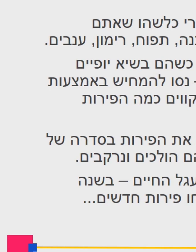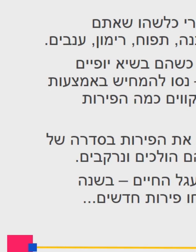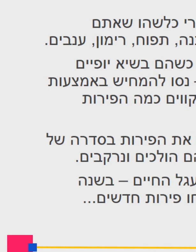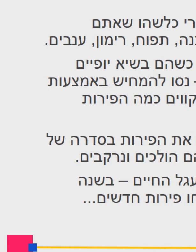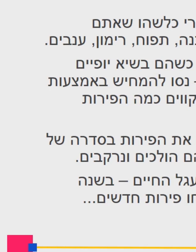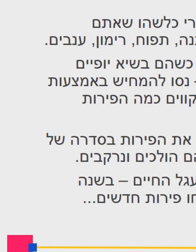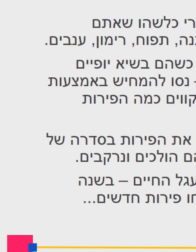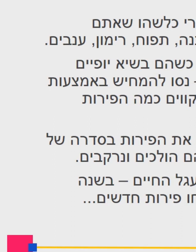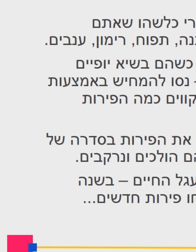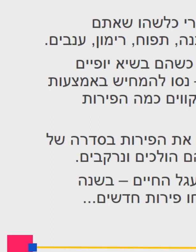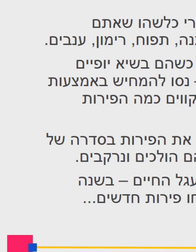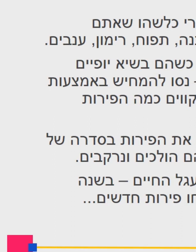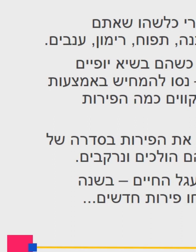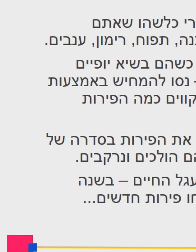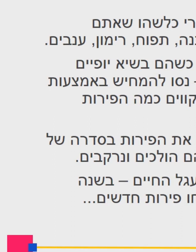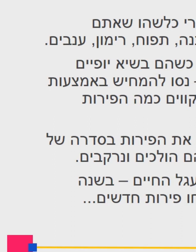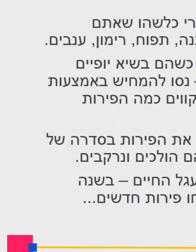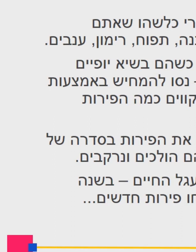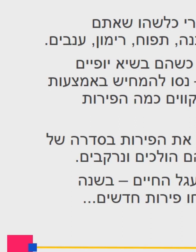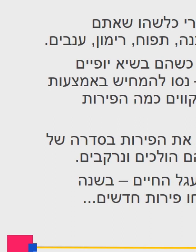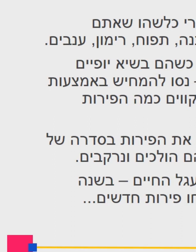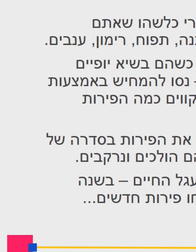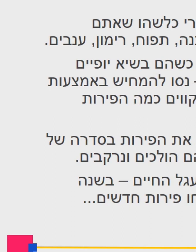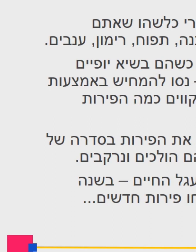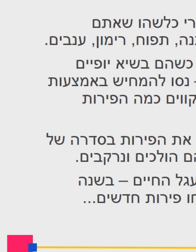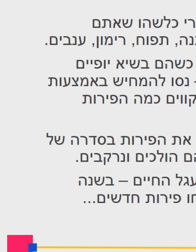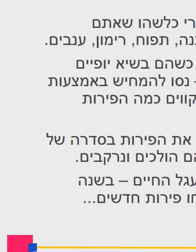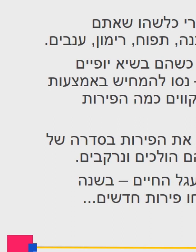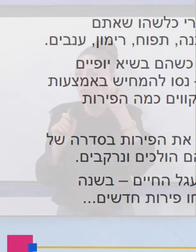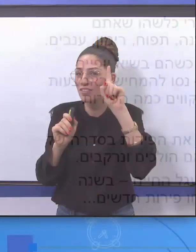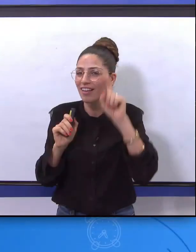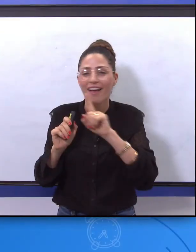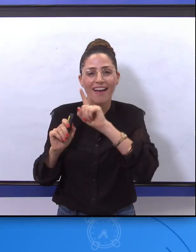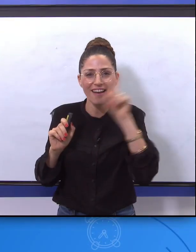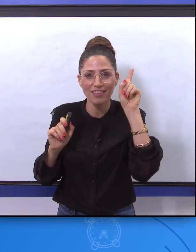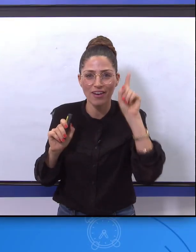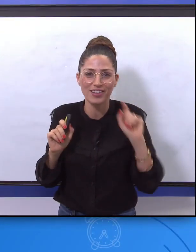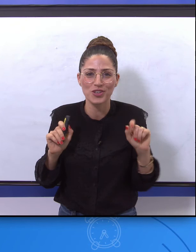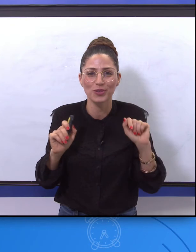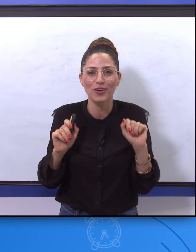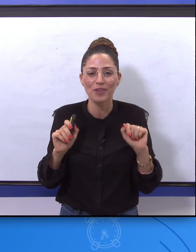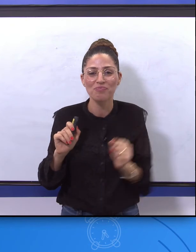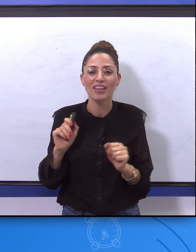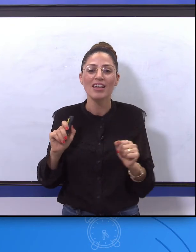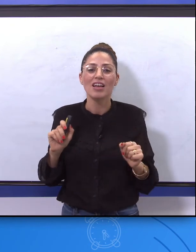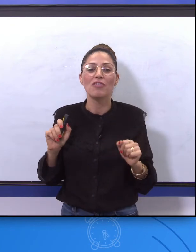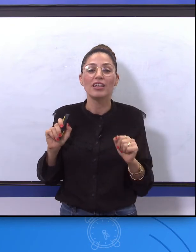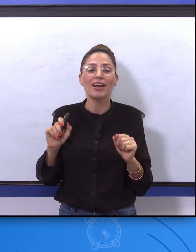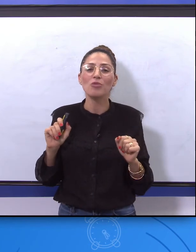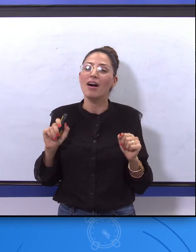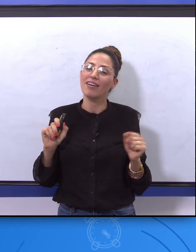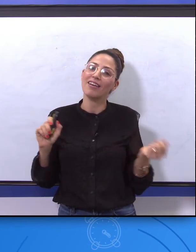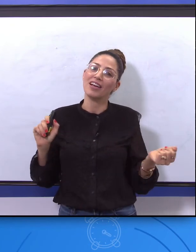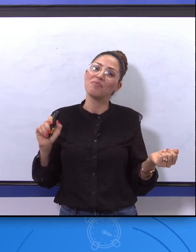של ציורים כשהם הולכים ונרכבים. קצת דוחה? לא. אומנות. אין דבר כזה שהוא דוחה.